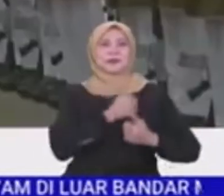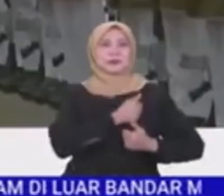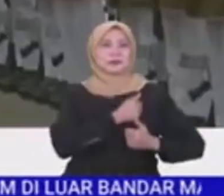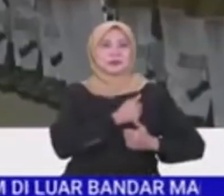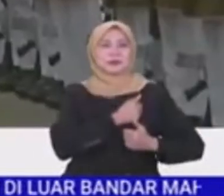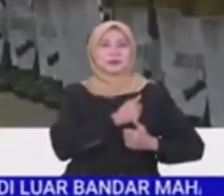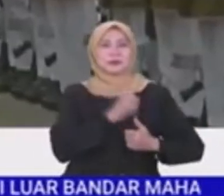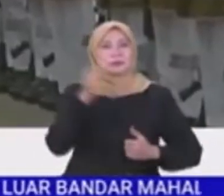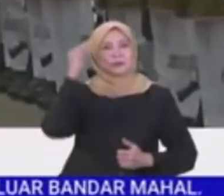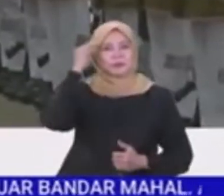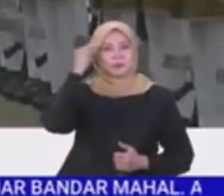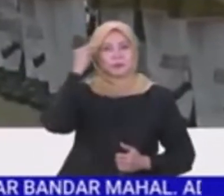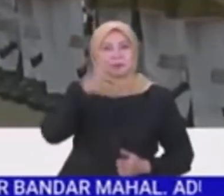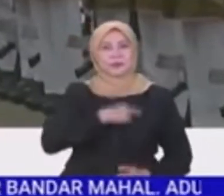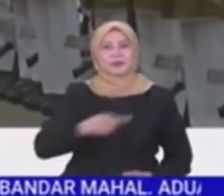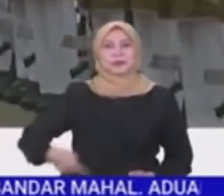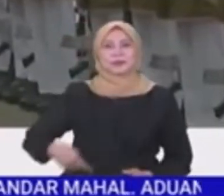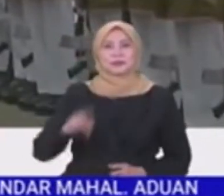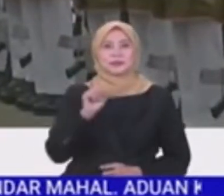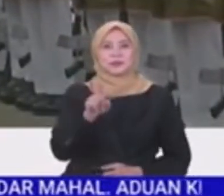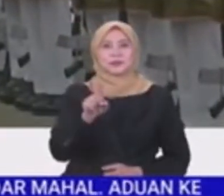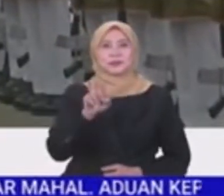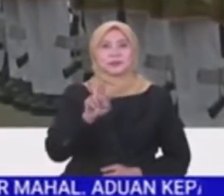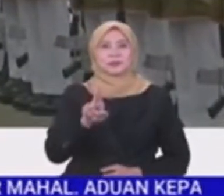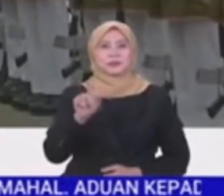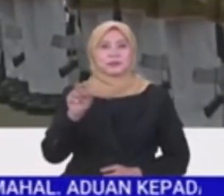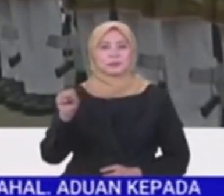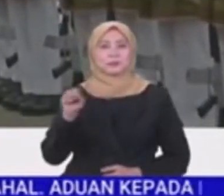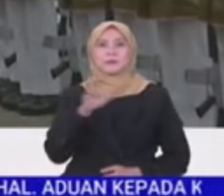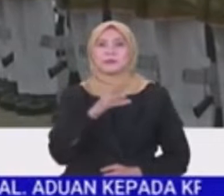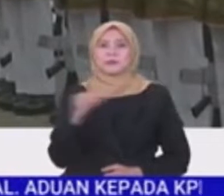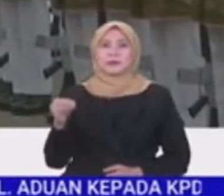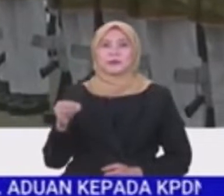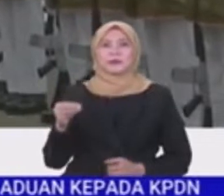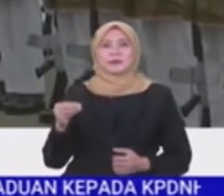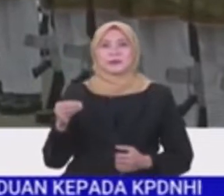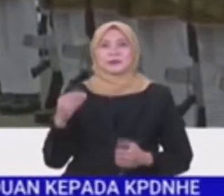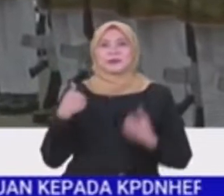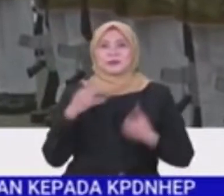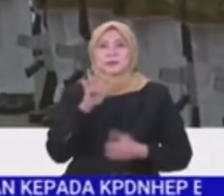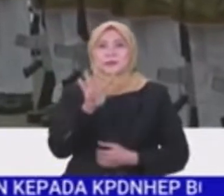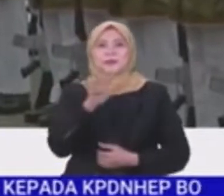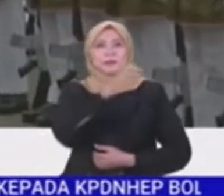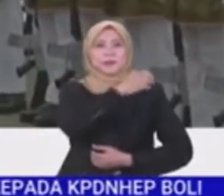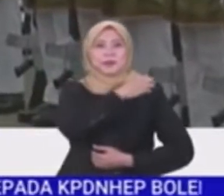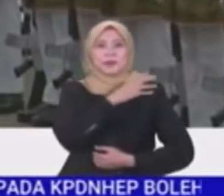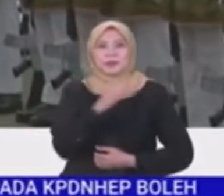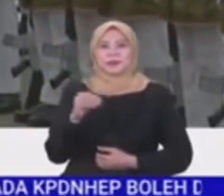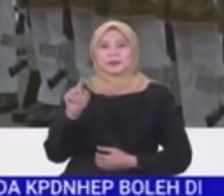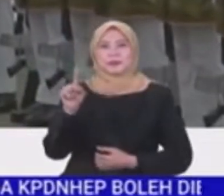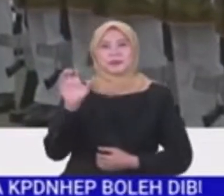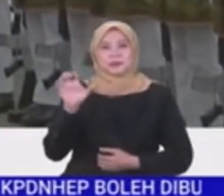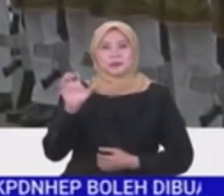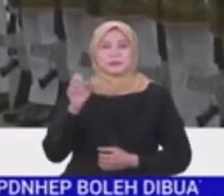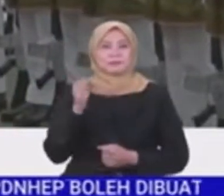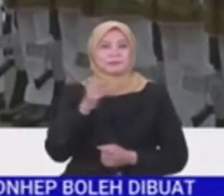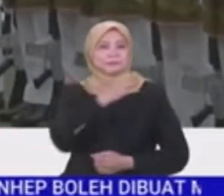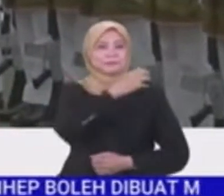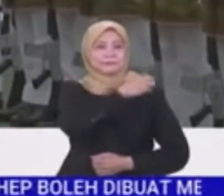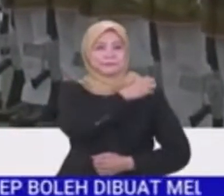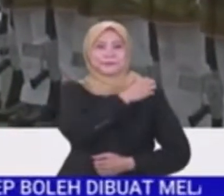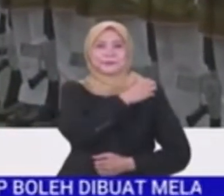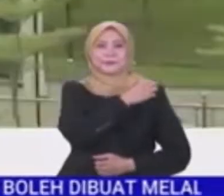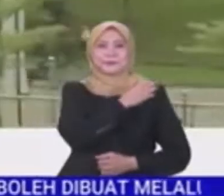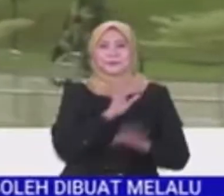rejimen Askar Melayu diraja 1 RAM terdiri daripada empat pegawai dan 103 anggota al-sultan